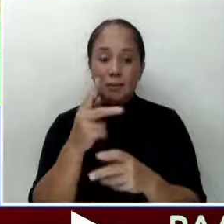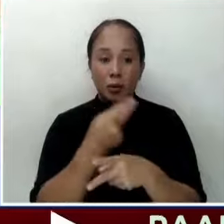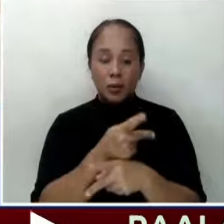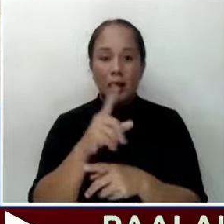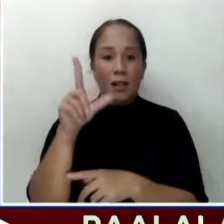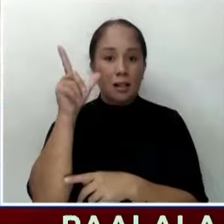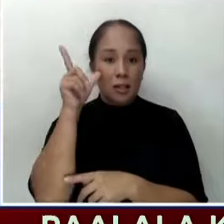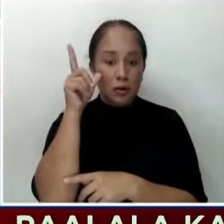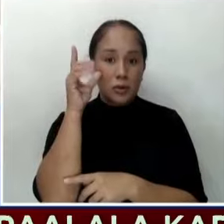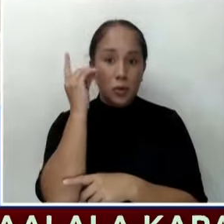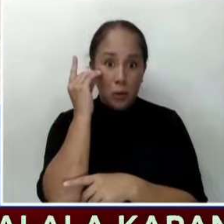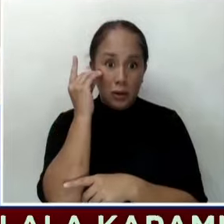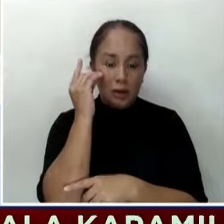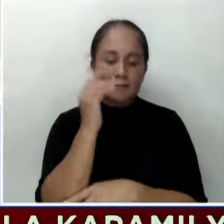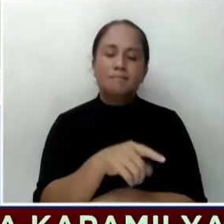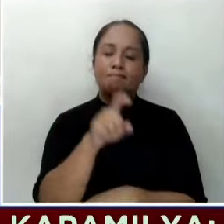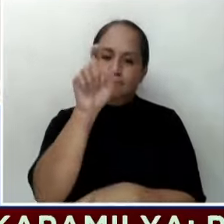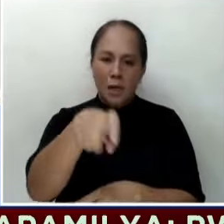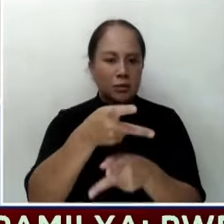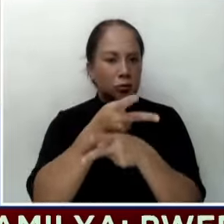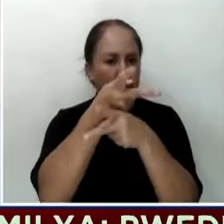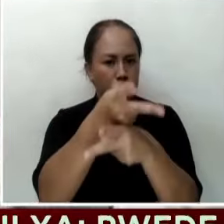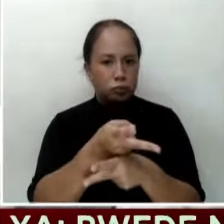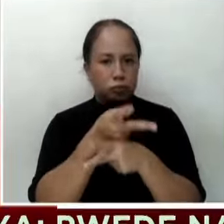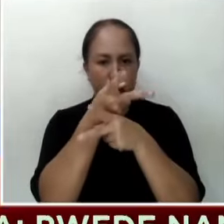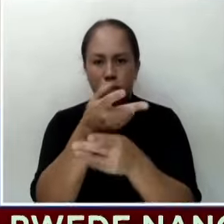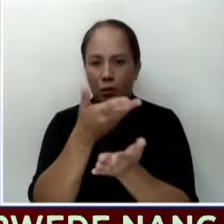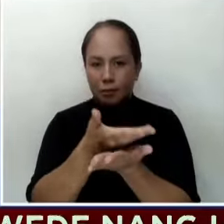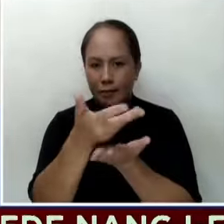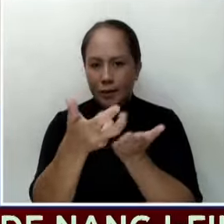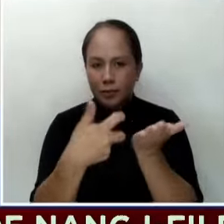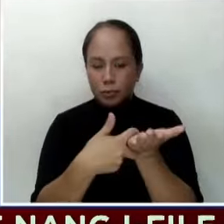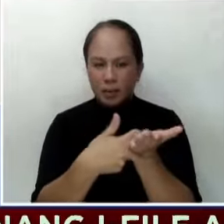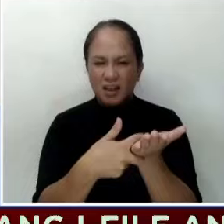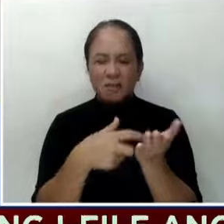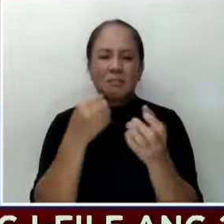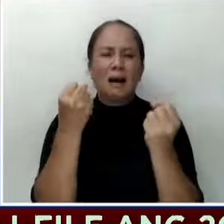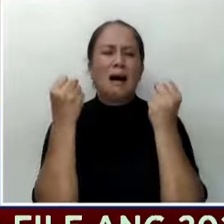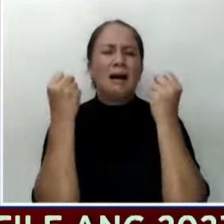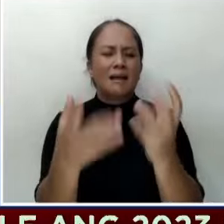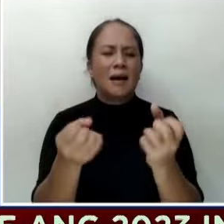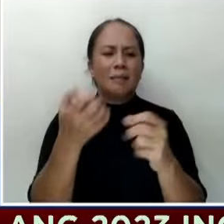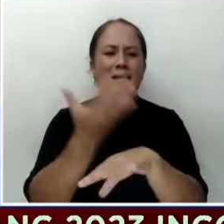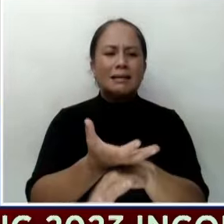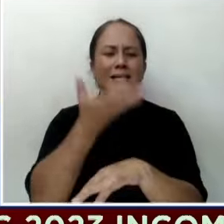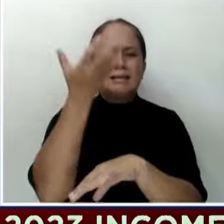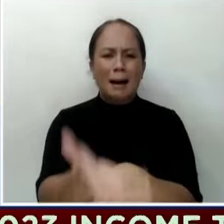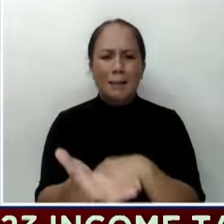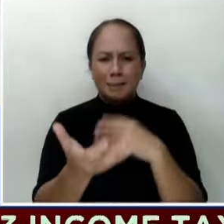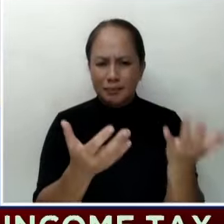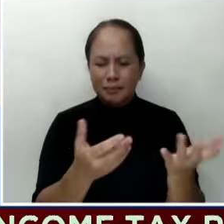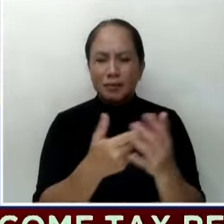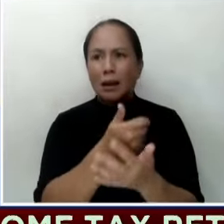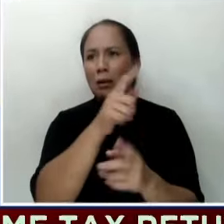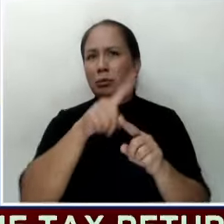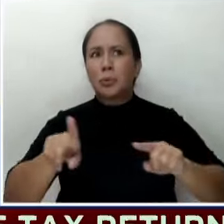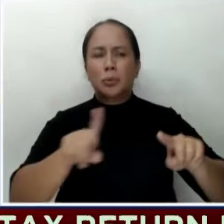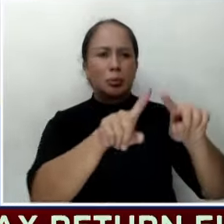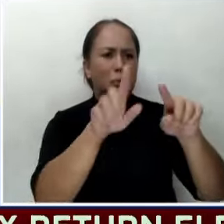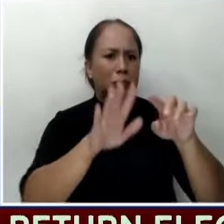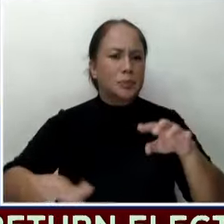sa fans, maging maingat sa mga transaksyon. Marami po umunong scammers na nambiktima ng mga Beanie fans sa iba't ibang bahagi ng